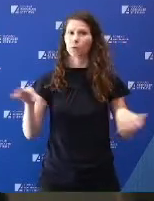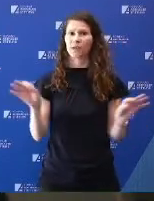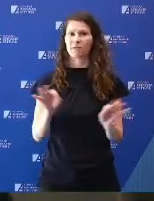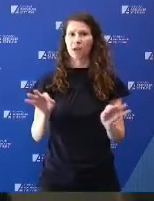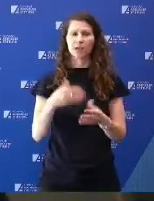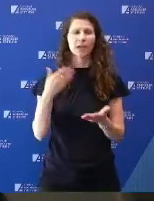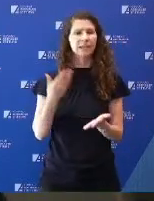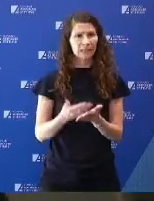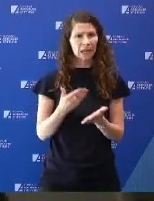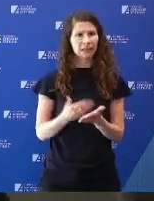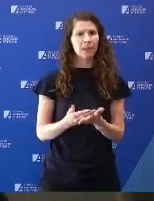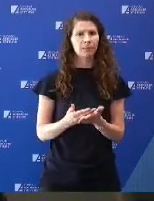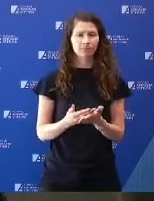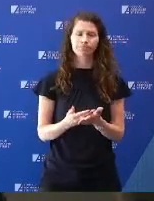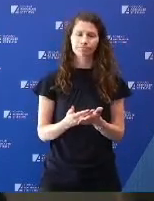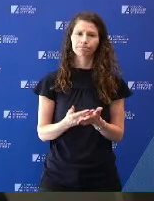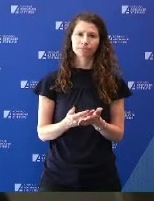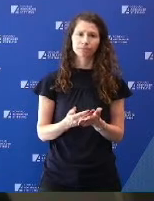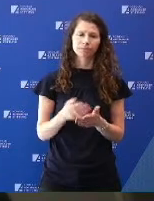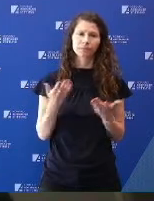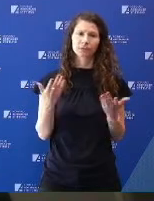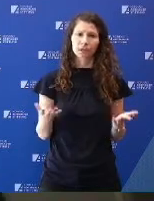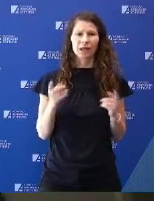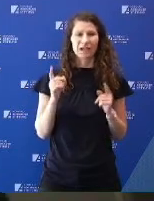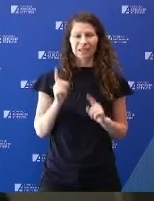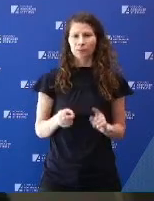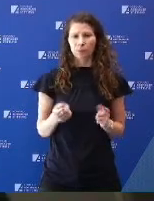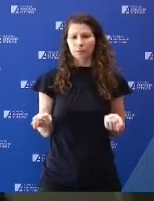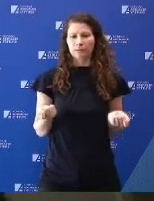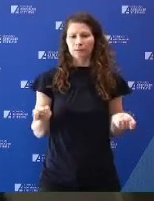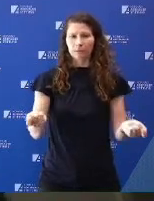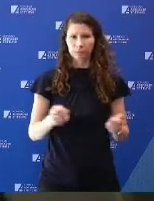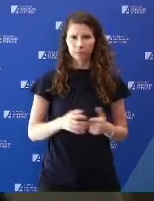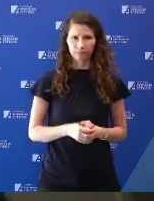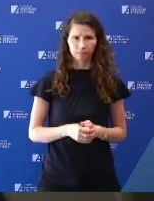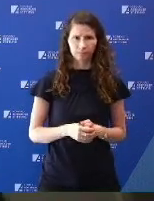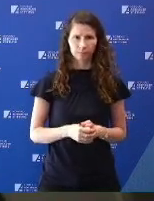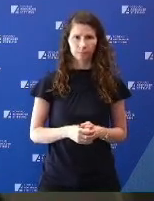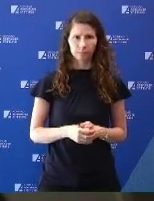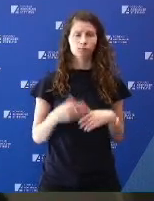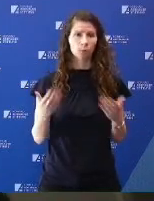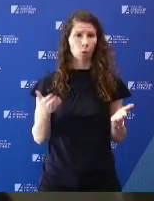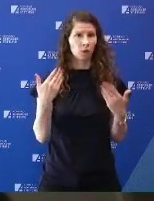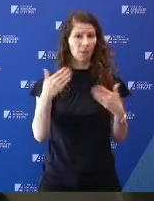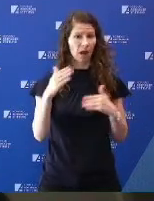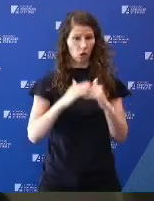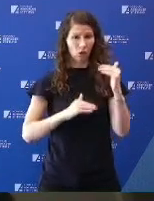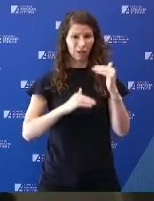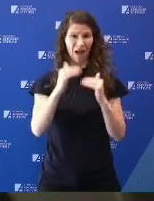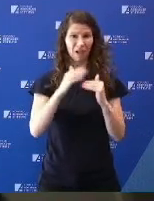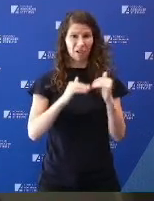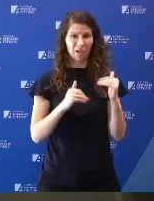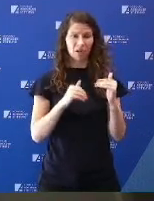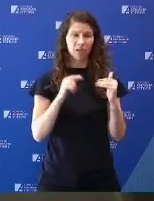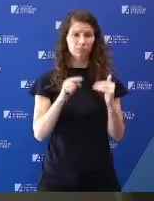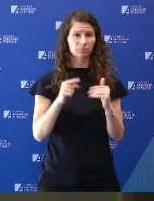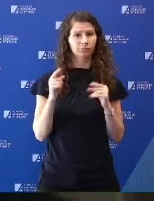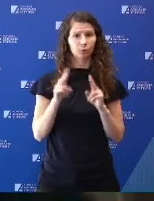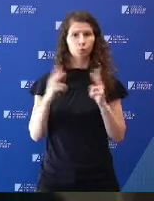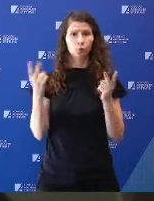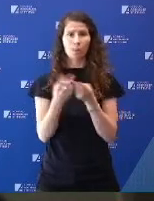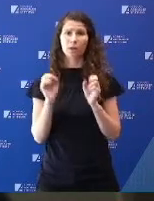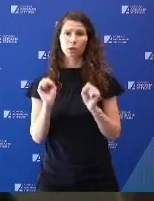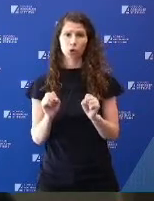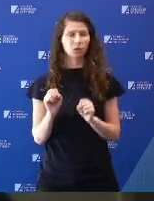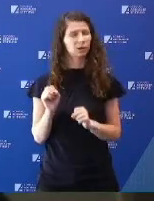schon dazwischen differenzieren. Wichtig ist, dass wir zum Schluss in einer klimaneutralen Welt leben und gleichzeitig auch Biodiversität erhalten. Das